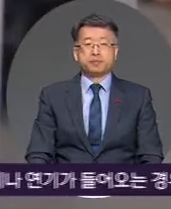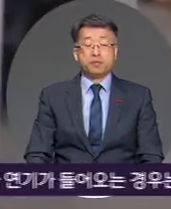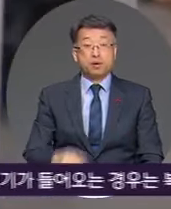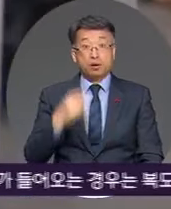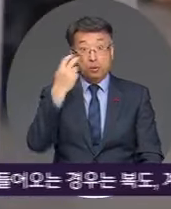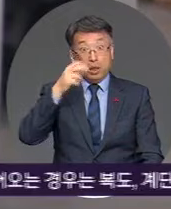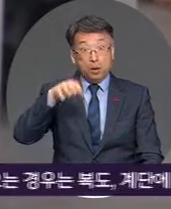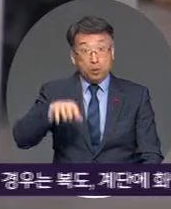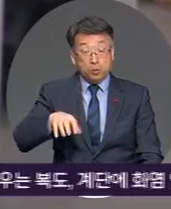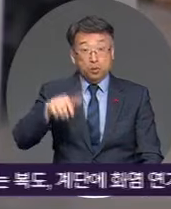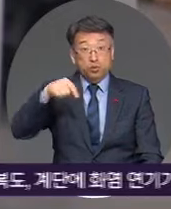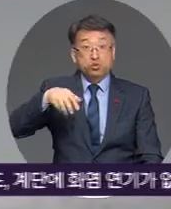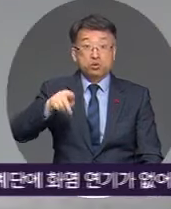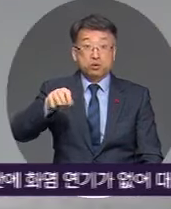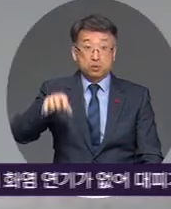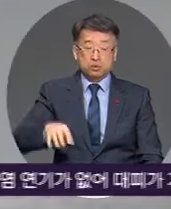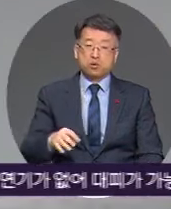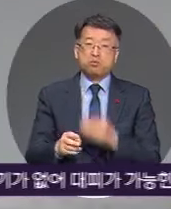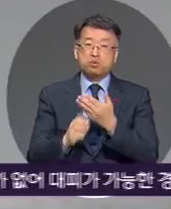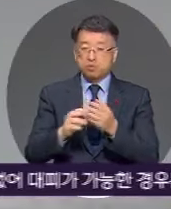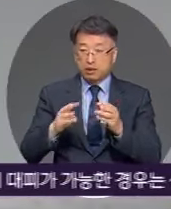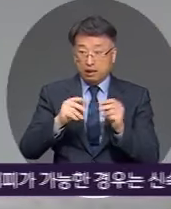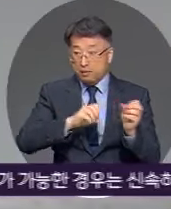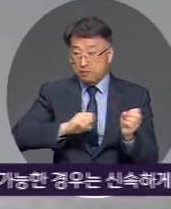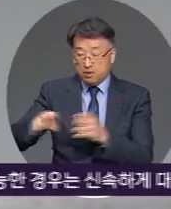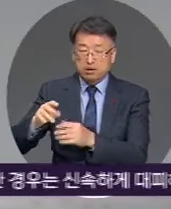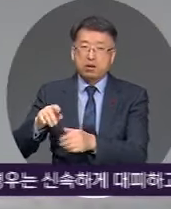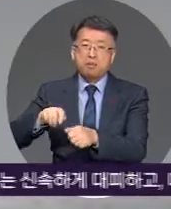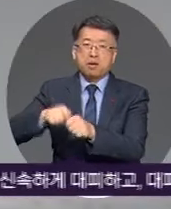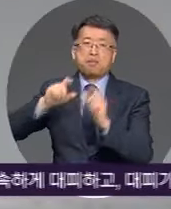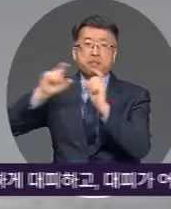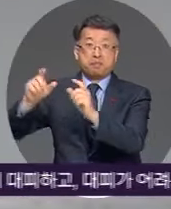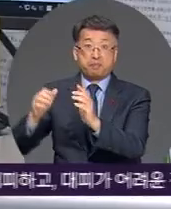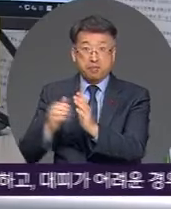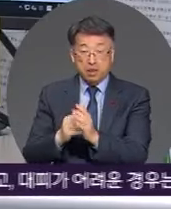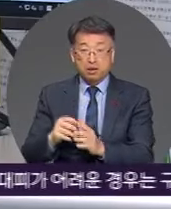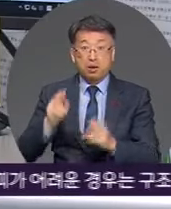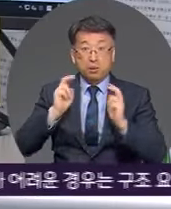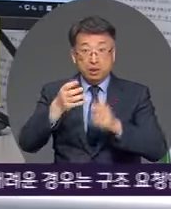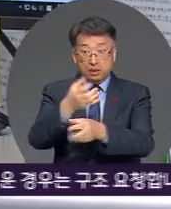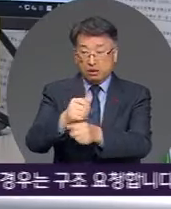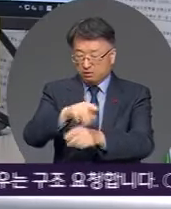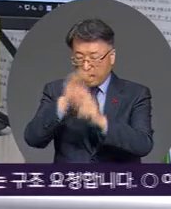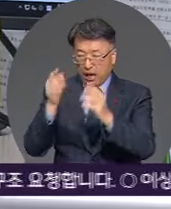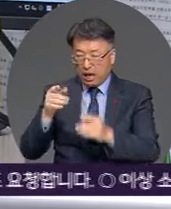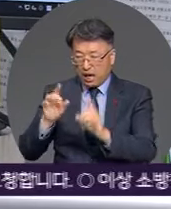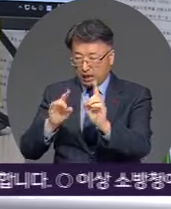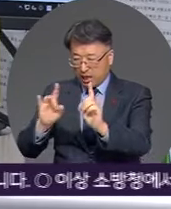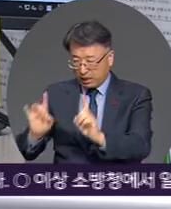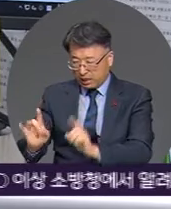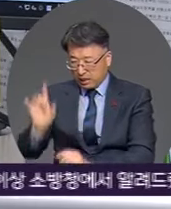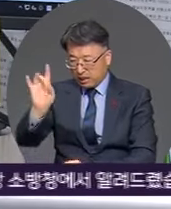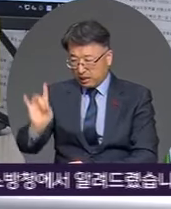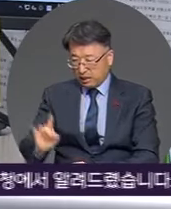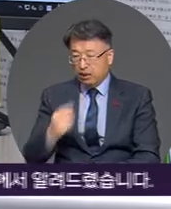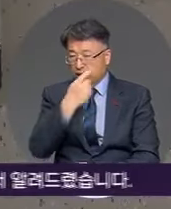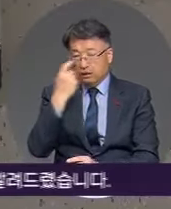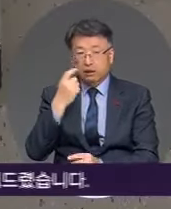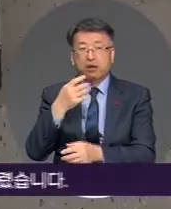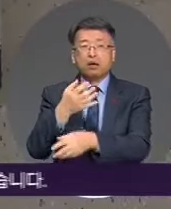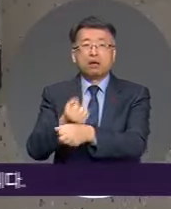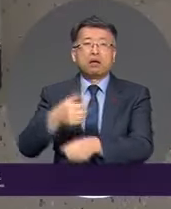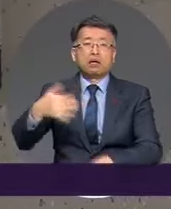관할 관청 관계자는 불법 성토에 대해 행정 조치를 했고 업체간의 계약까지 확인하지 않았다는 입장입니다